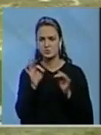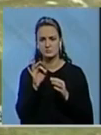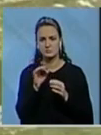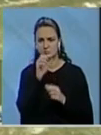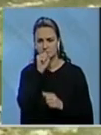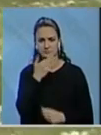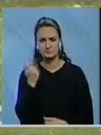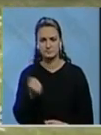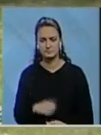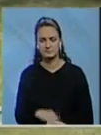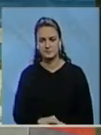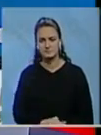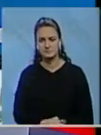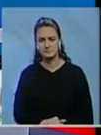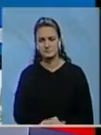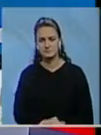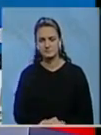ინახავს.